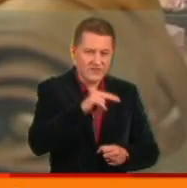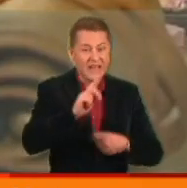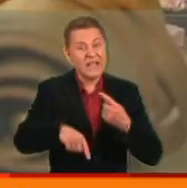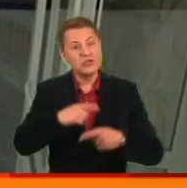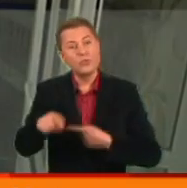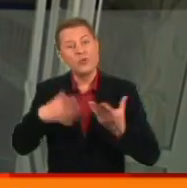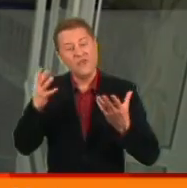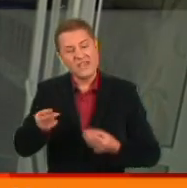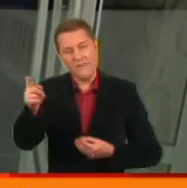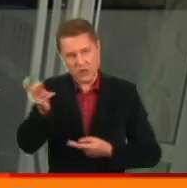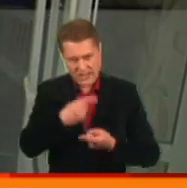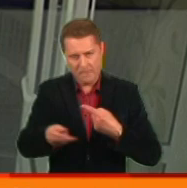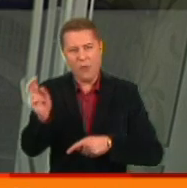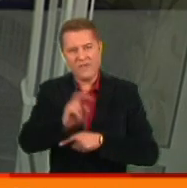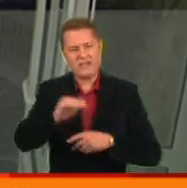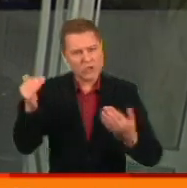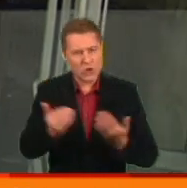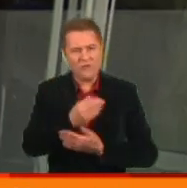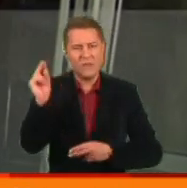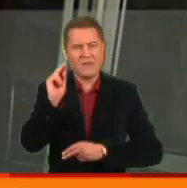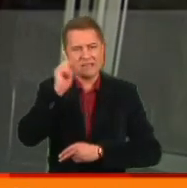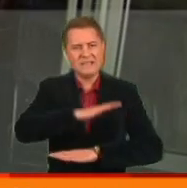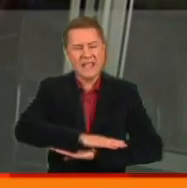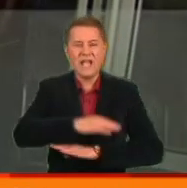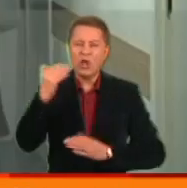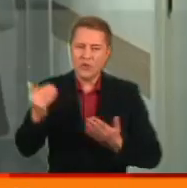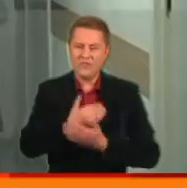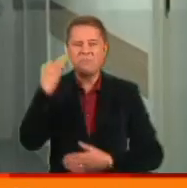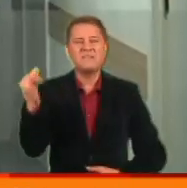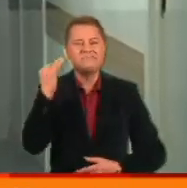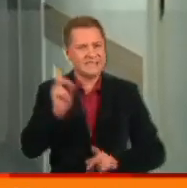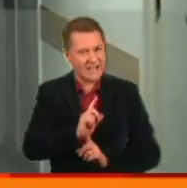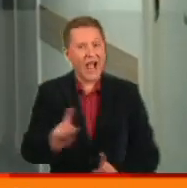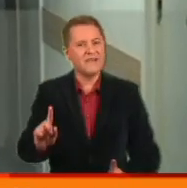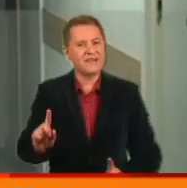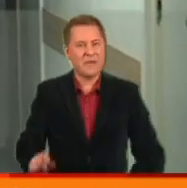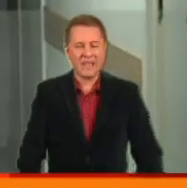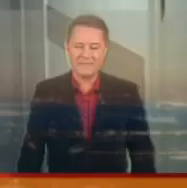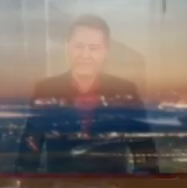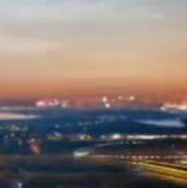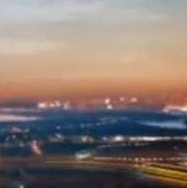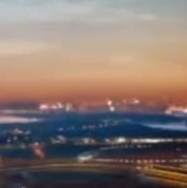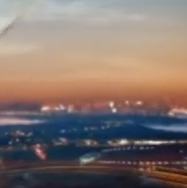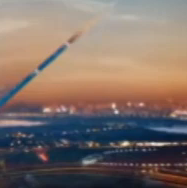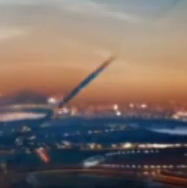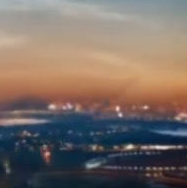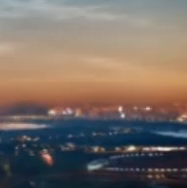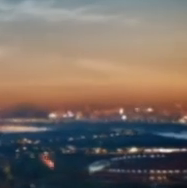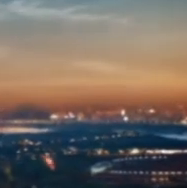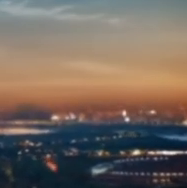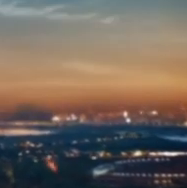наступного дня вони повернуться із новими заняттями і новими цікавинками. Яна Брензей, Андрій Скорик. Програма «Вікна СТБ».